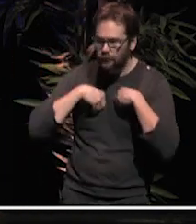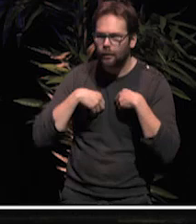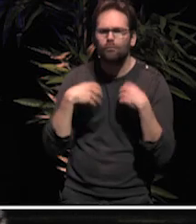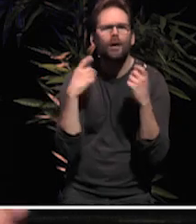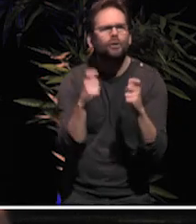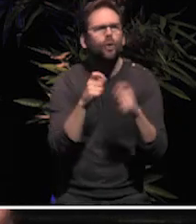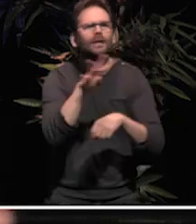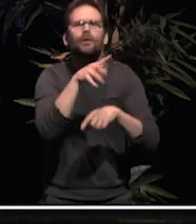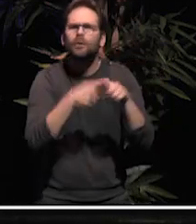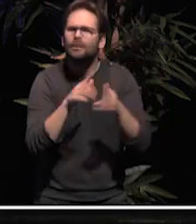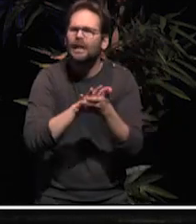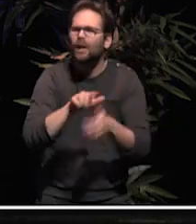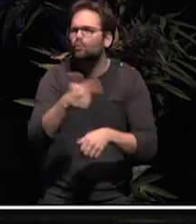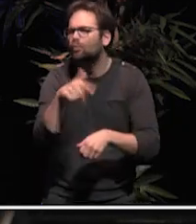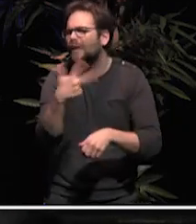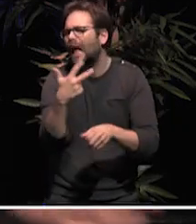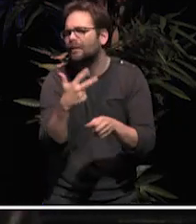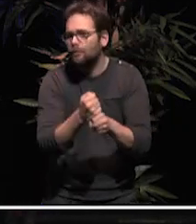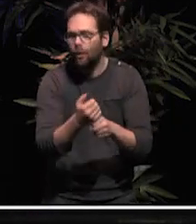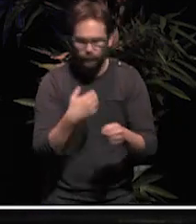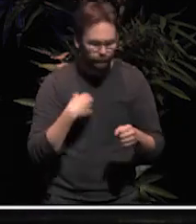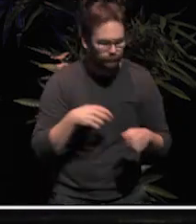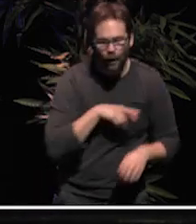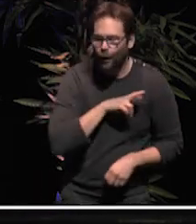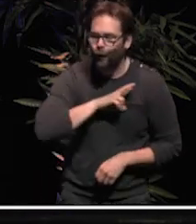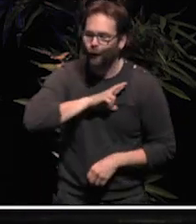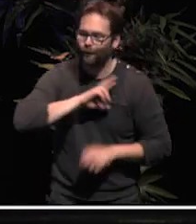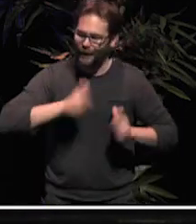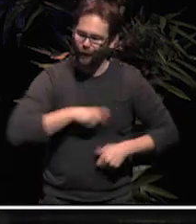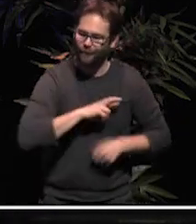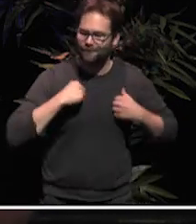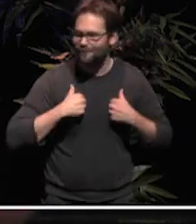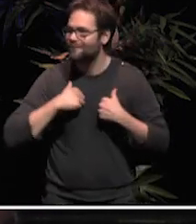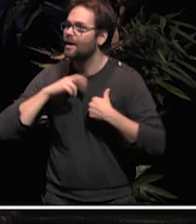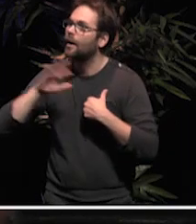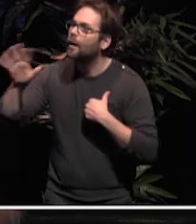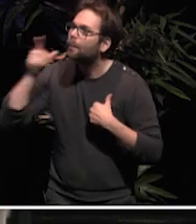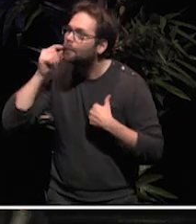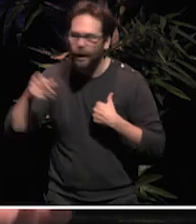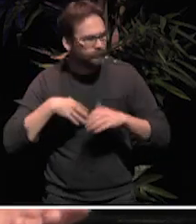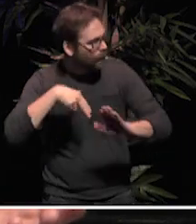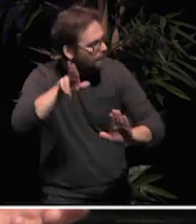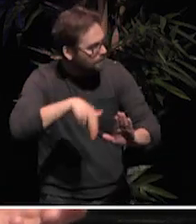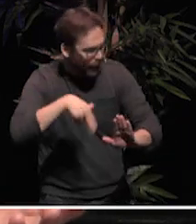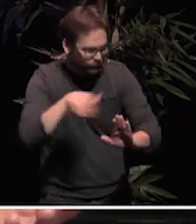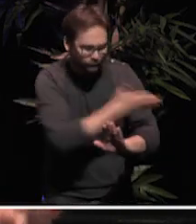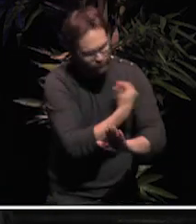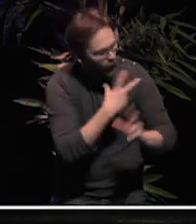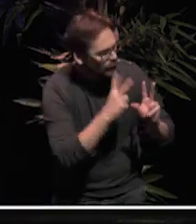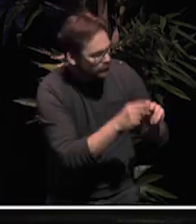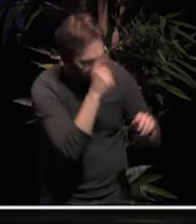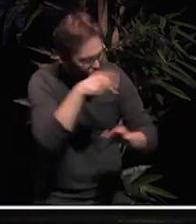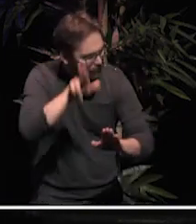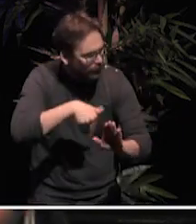4h30, quand on a 10, 12, 13 ans. Il était dans son atelier en train de peindre. Et il m'expliquait toujours ce qu'il faisait et pourquoi il le faisait.